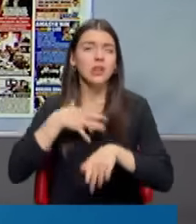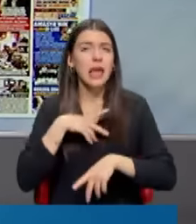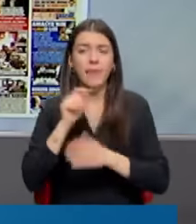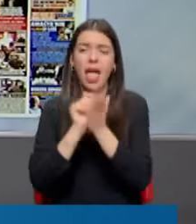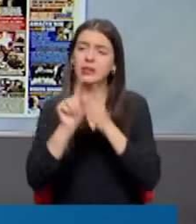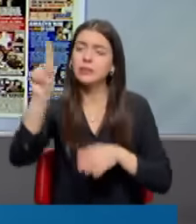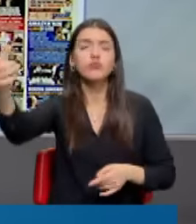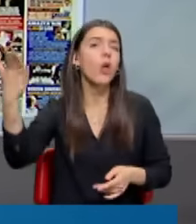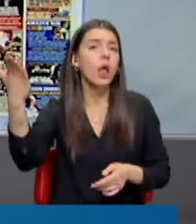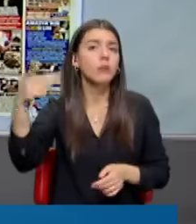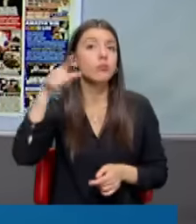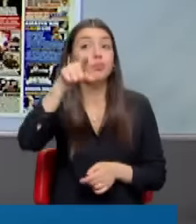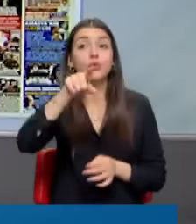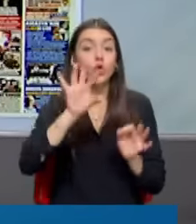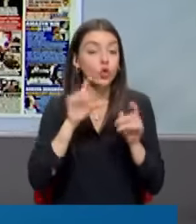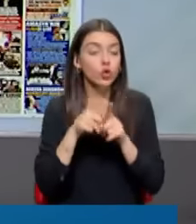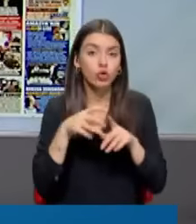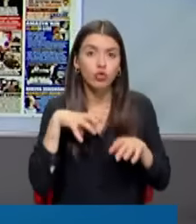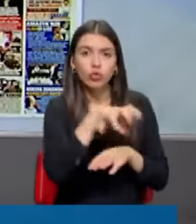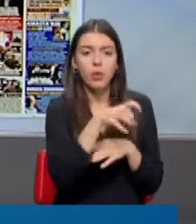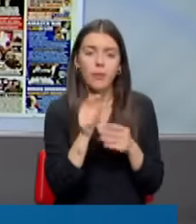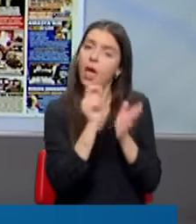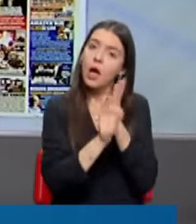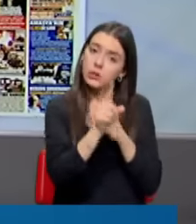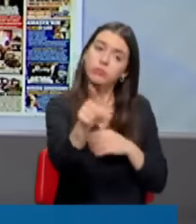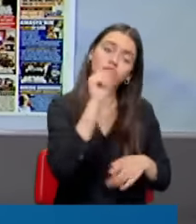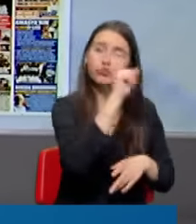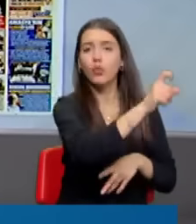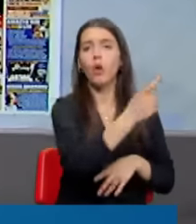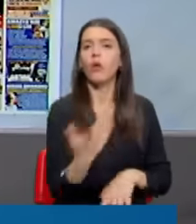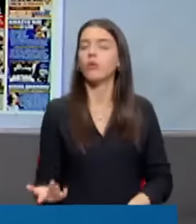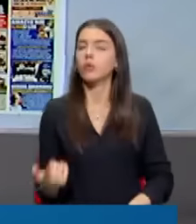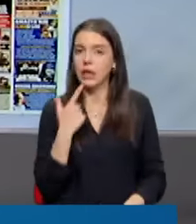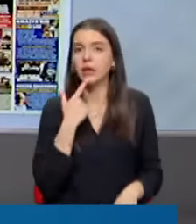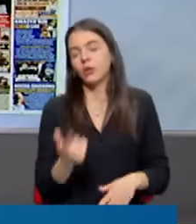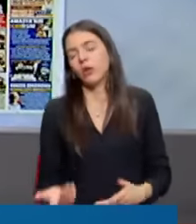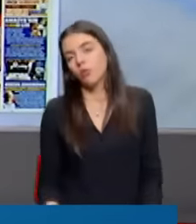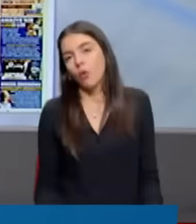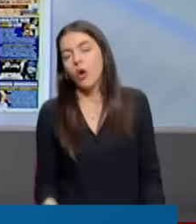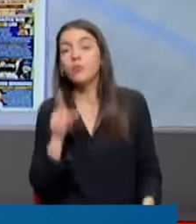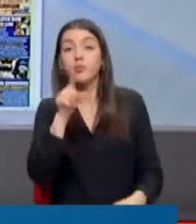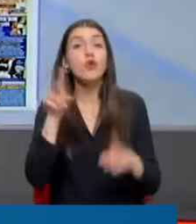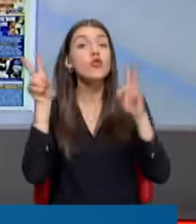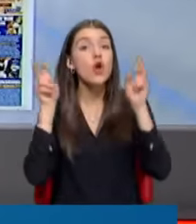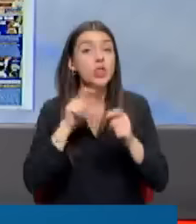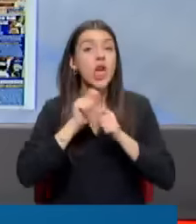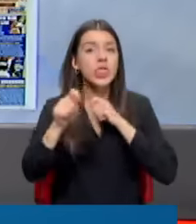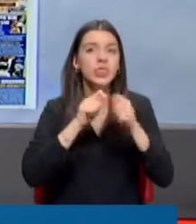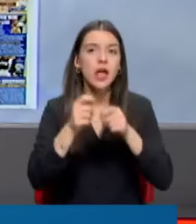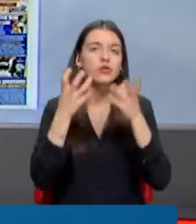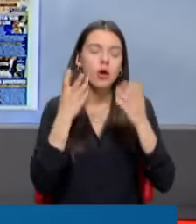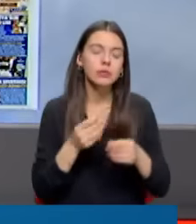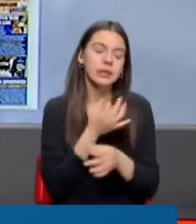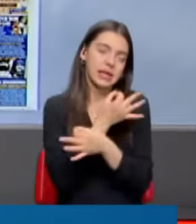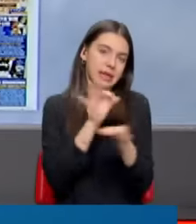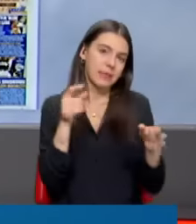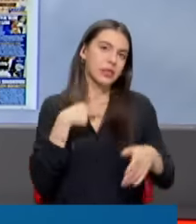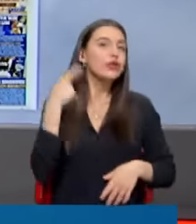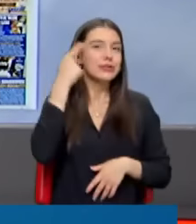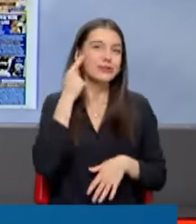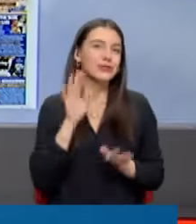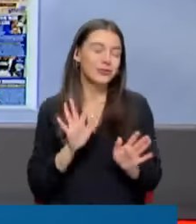asıl bu duruma sebep olanlara hesap sormamız lazım deniyor. Bu konunun tartışılıyor olması bile kıymetli diye